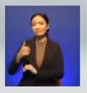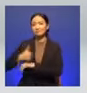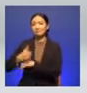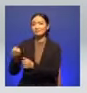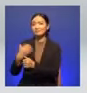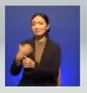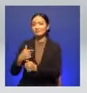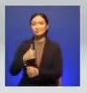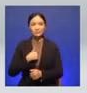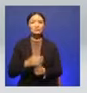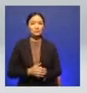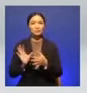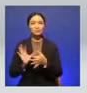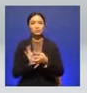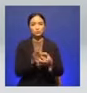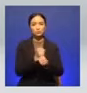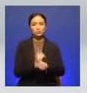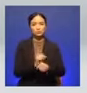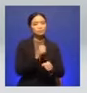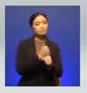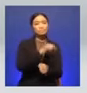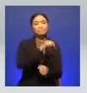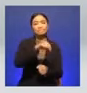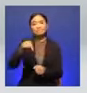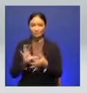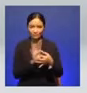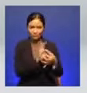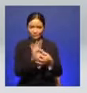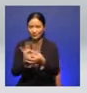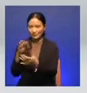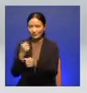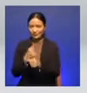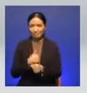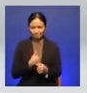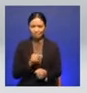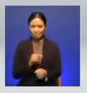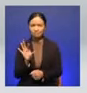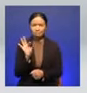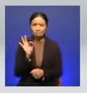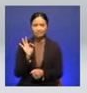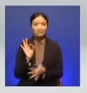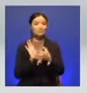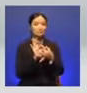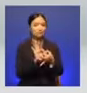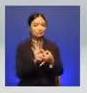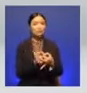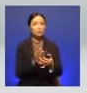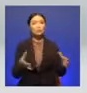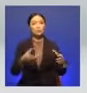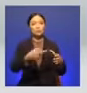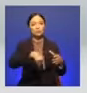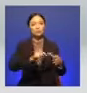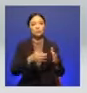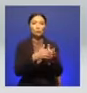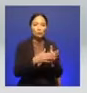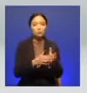ๆผมก็ไปเกี่ยวข้องกับหลายงานนะครับแต่วันนี้ก็จะพยายามเลือกงานที่เกี่ยวข้องกับกลุ่มคนเปราะบ